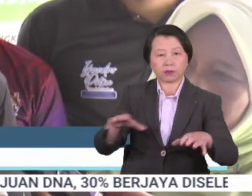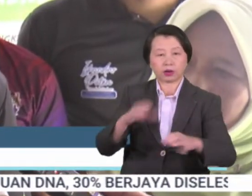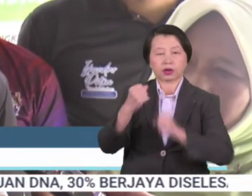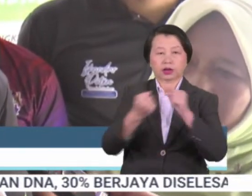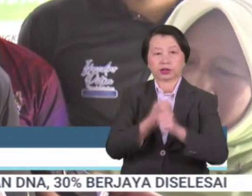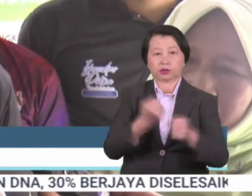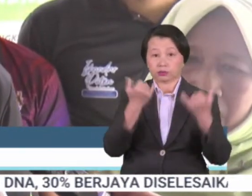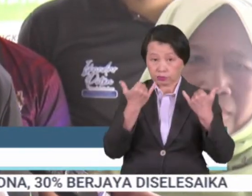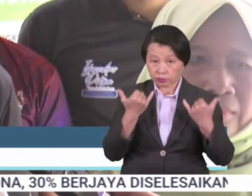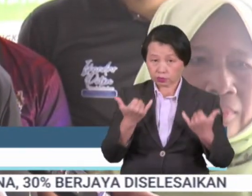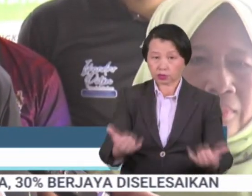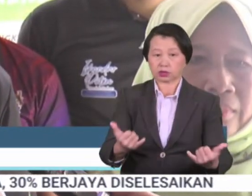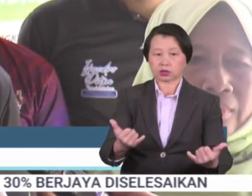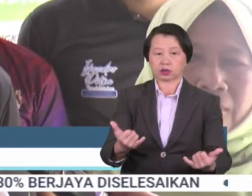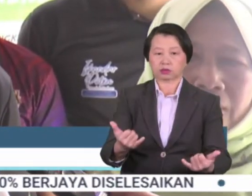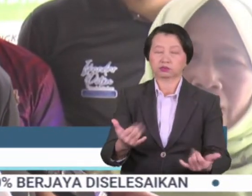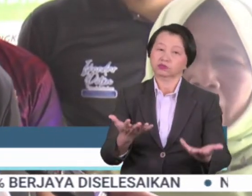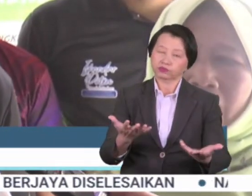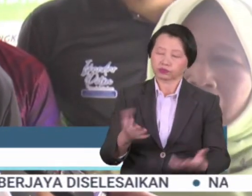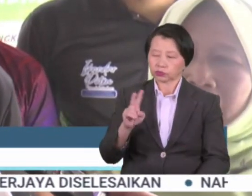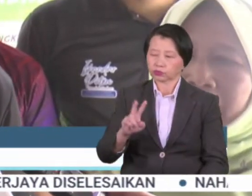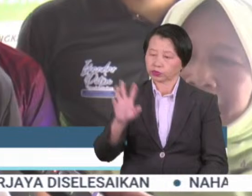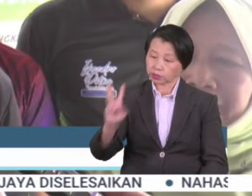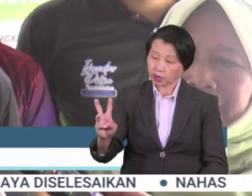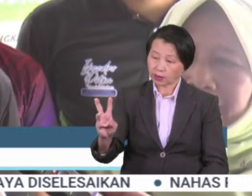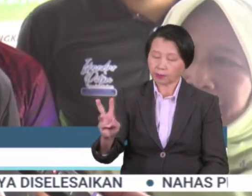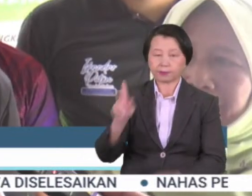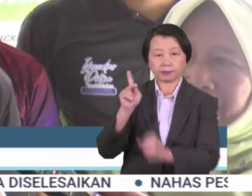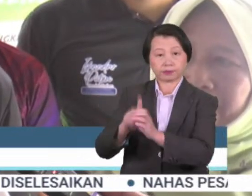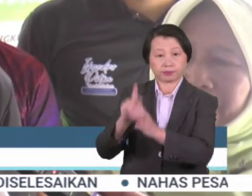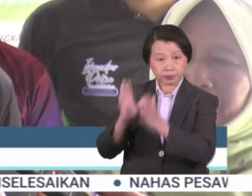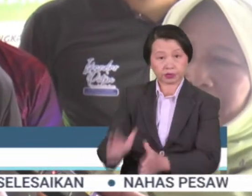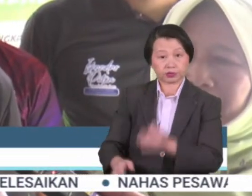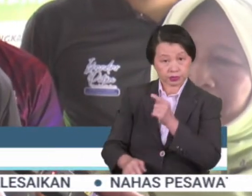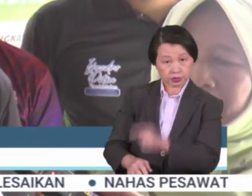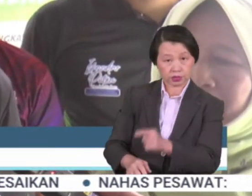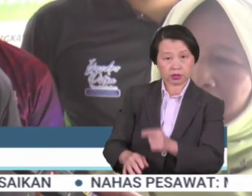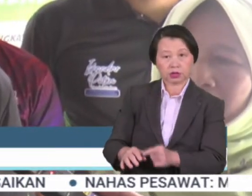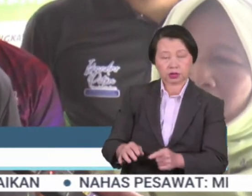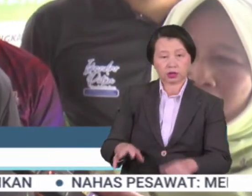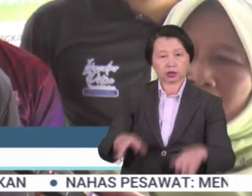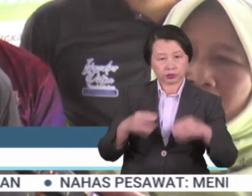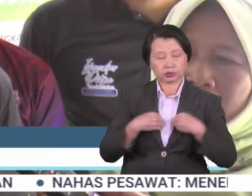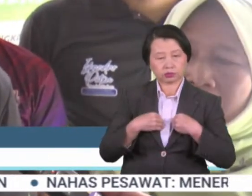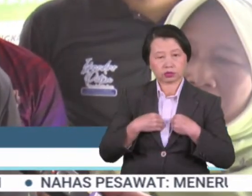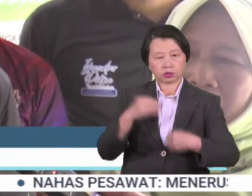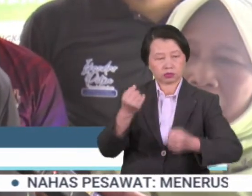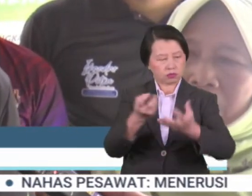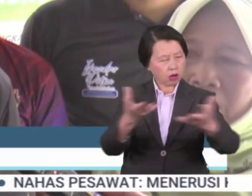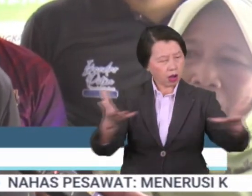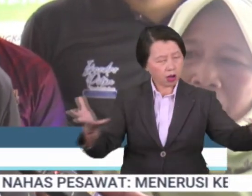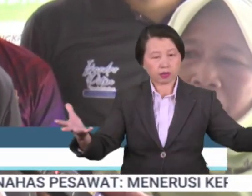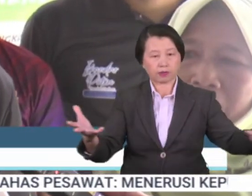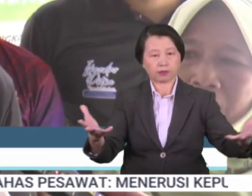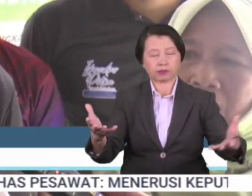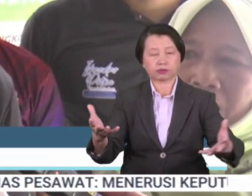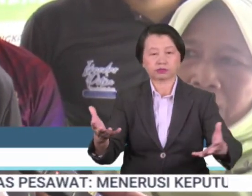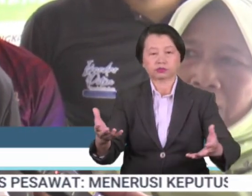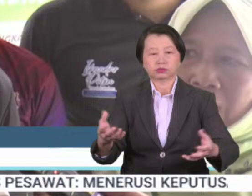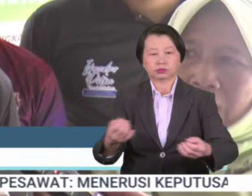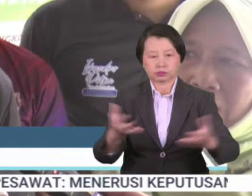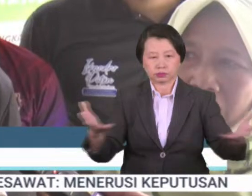pada tahun ini Jadi 26 penyataan yang kita dah terima daripada pelbagai er